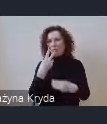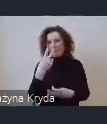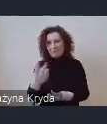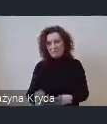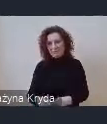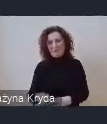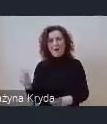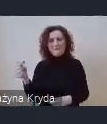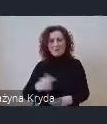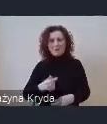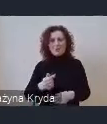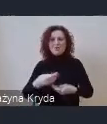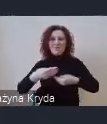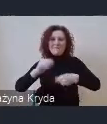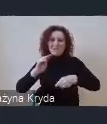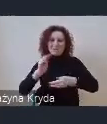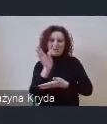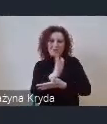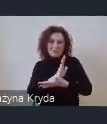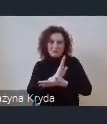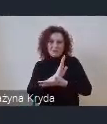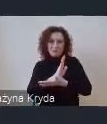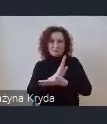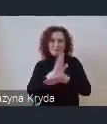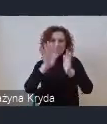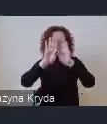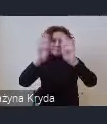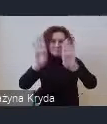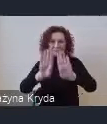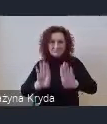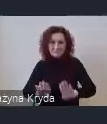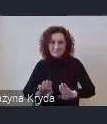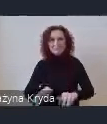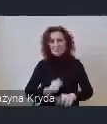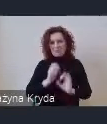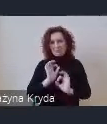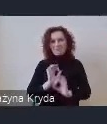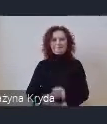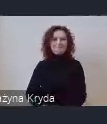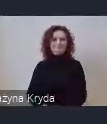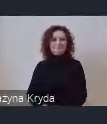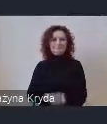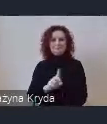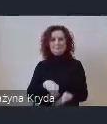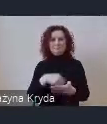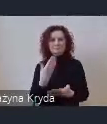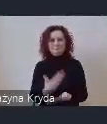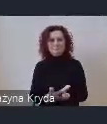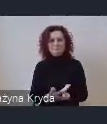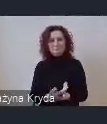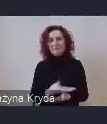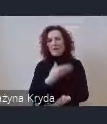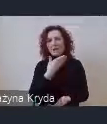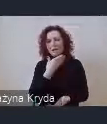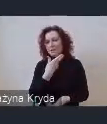większa część powierzchni szklanej wypełniona żeby to miało sens to też przykład jak w przegrody szklanej nie